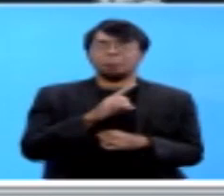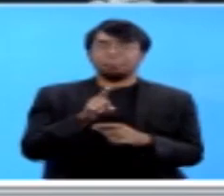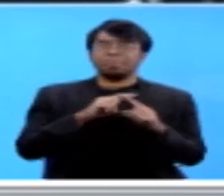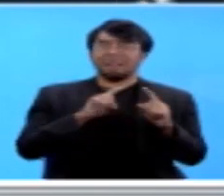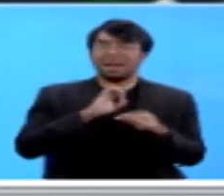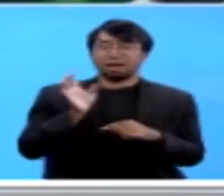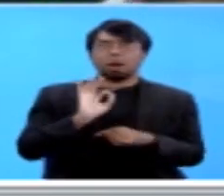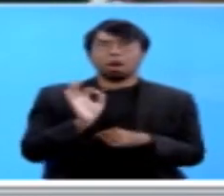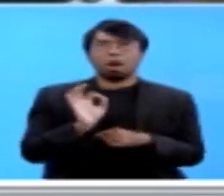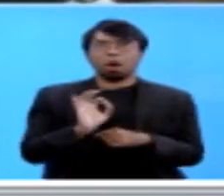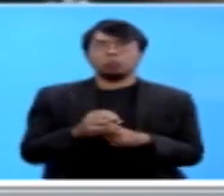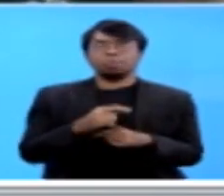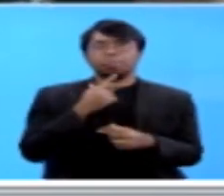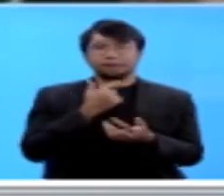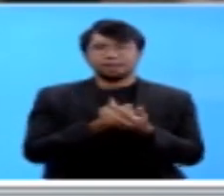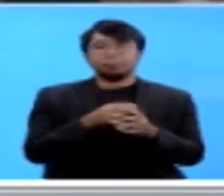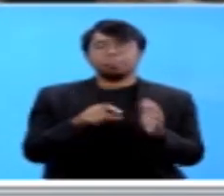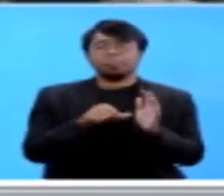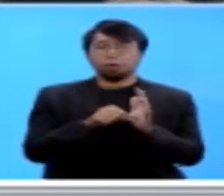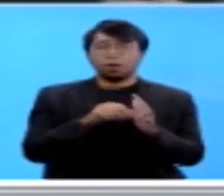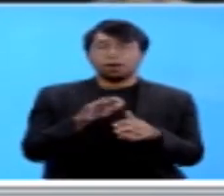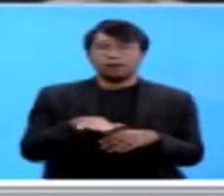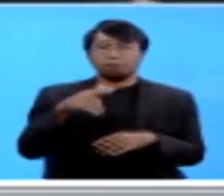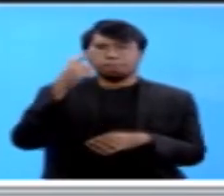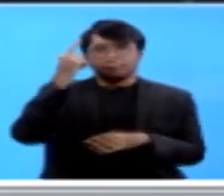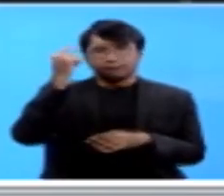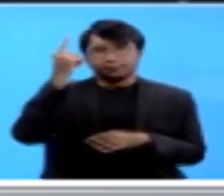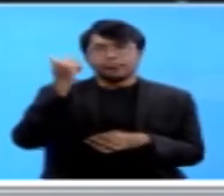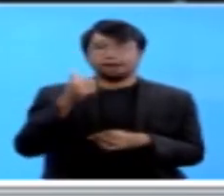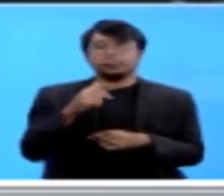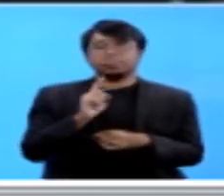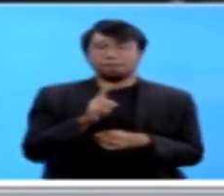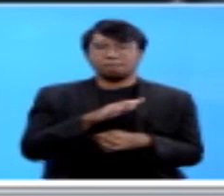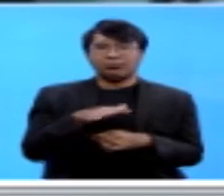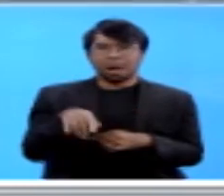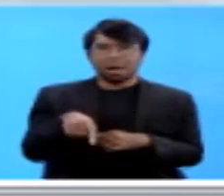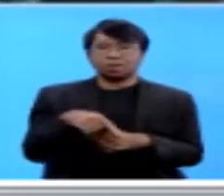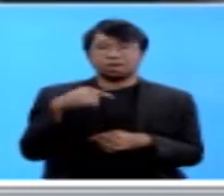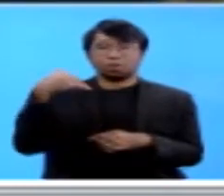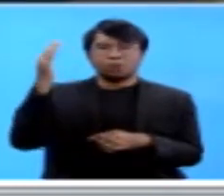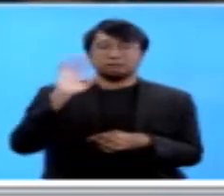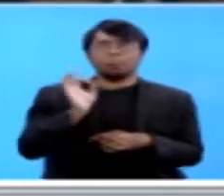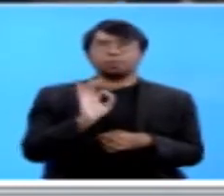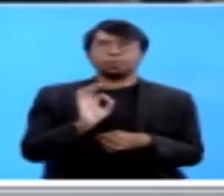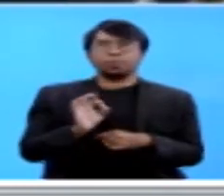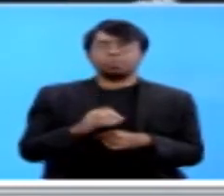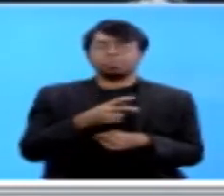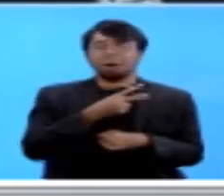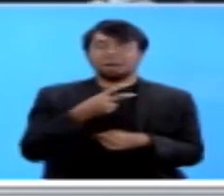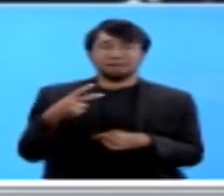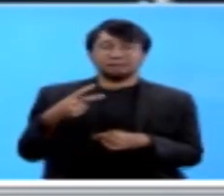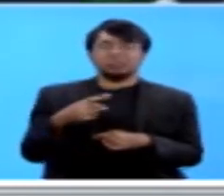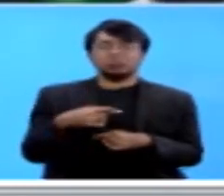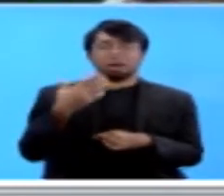juga membantu anak ini untuk belajar. Dari keadaan memang anak ini kan manusia belum dewasa. Sebagai manusia belum dewasa, dia tidak tahu